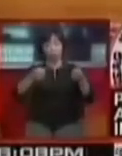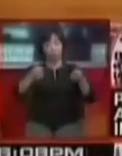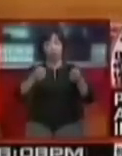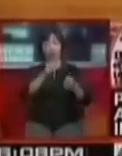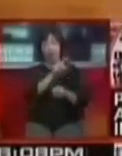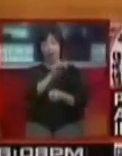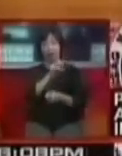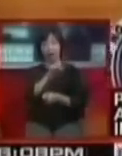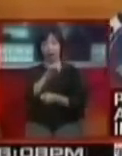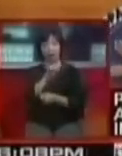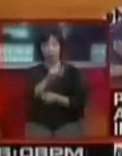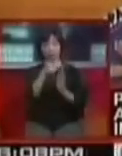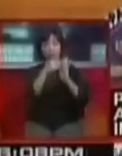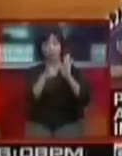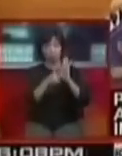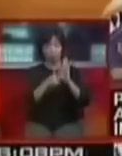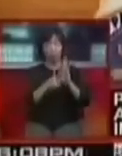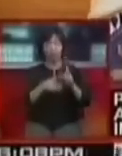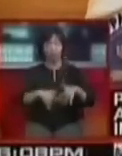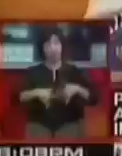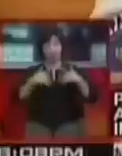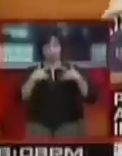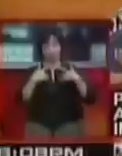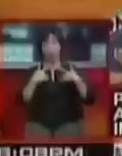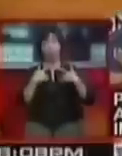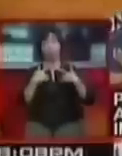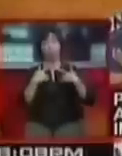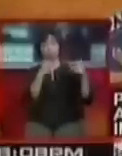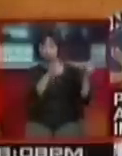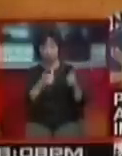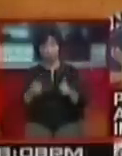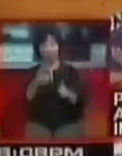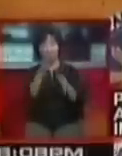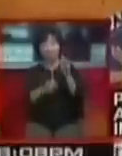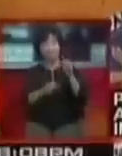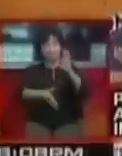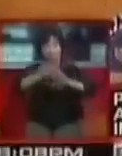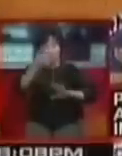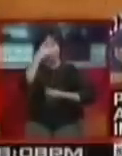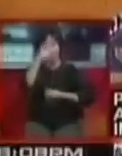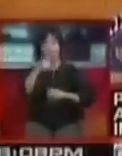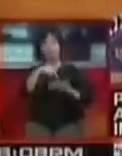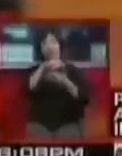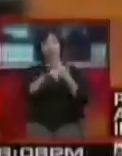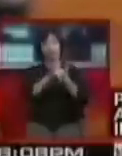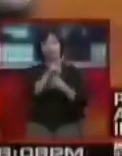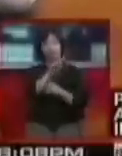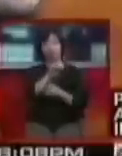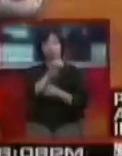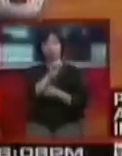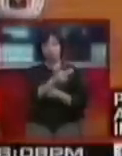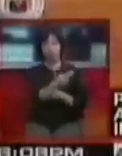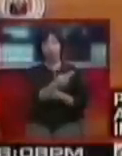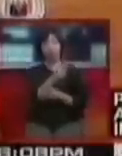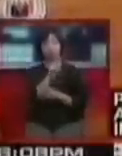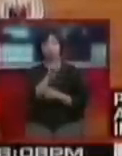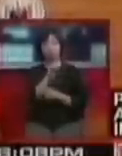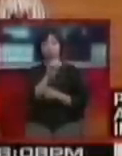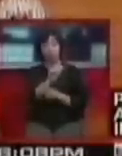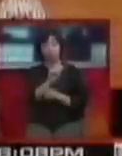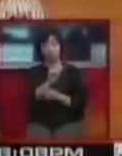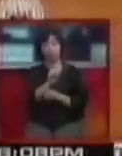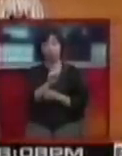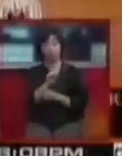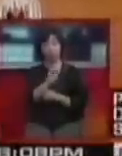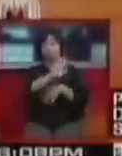policy. Magkakaroon na rin daw tayo ng sapat na kahandaan tuwing may sakuna dahil sa Project NOAA. Ayon kay Pinoy, patuloy raw na pinalalakas